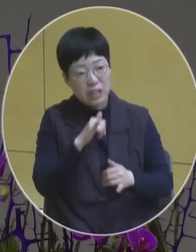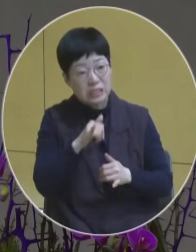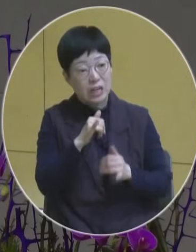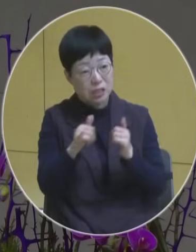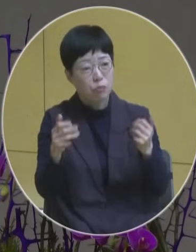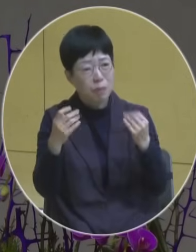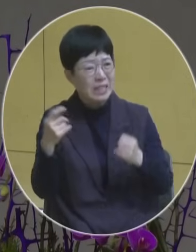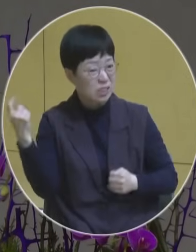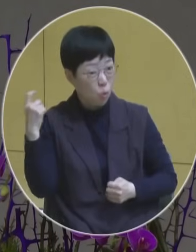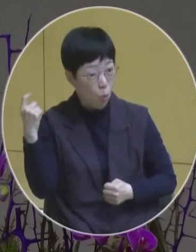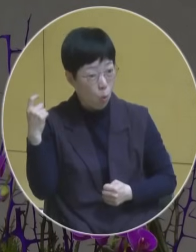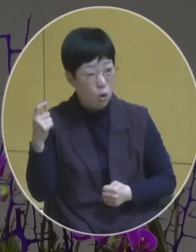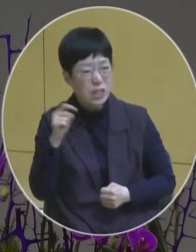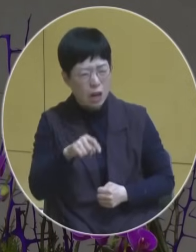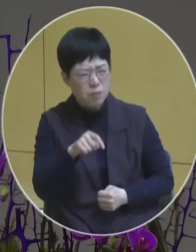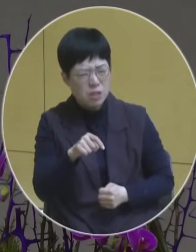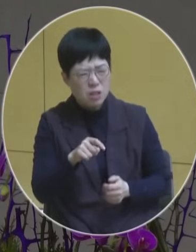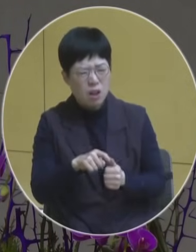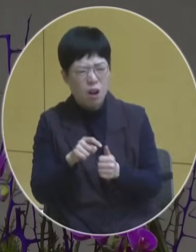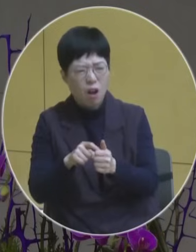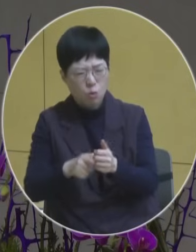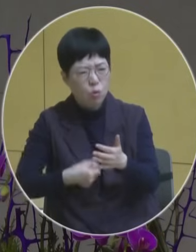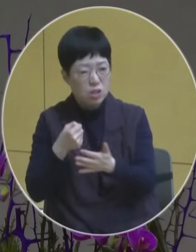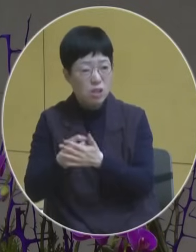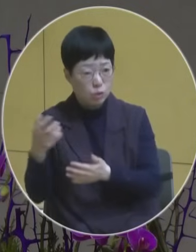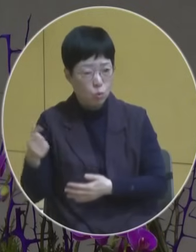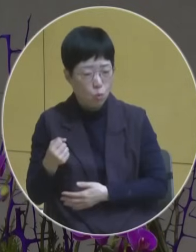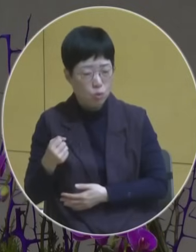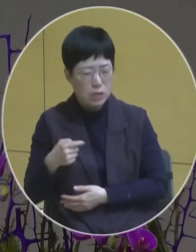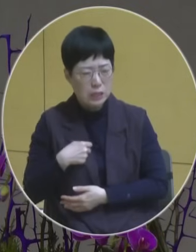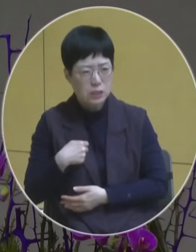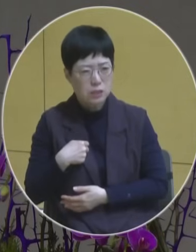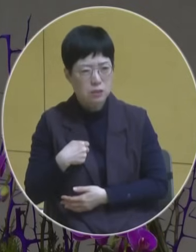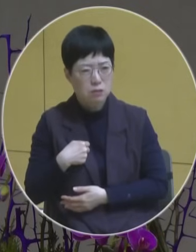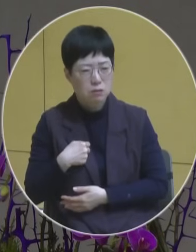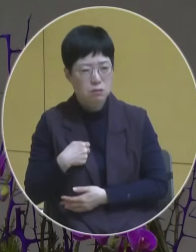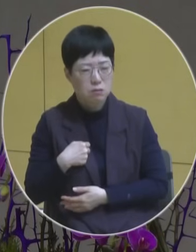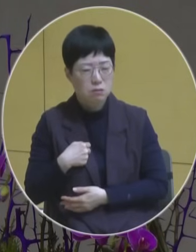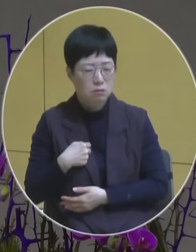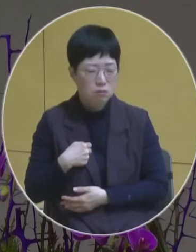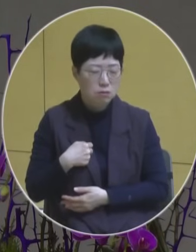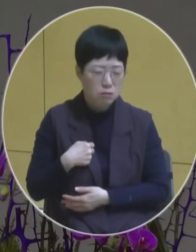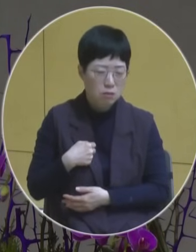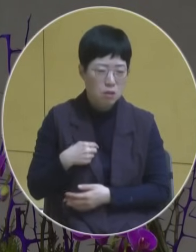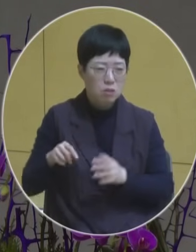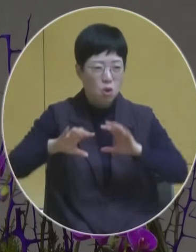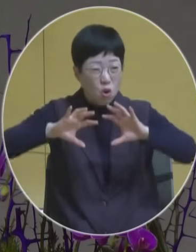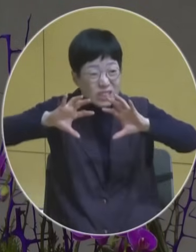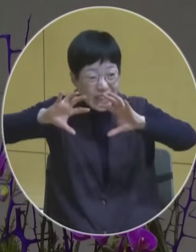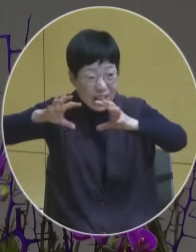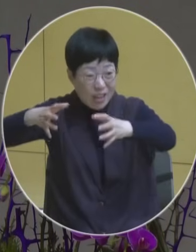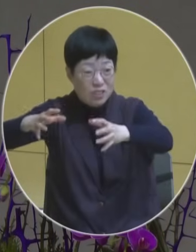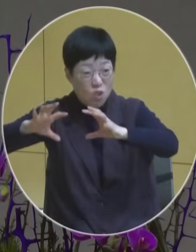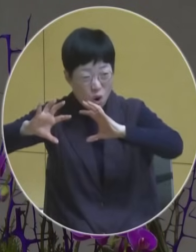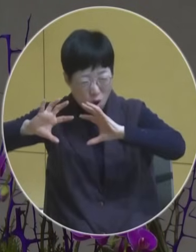끊는다는 그 얘기를 듣고 용기를 주었으면 좋겠다는 생각 가지고 자기는 이 전 세계를